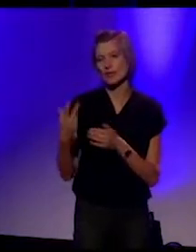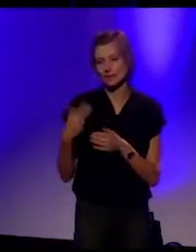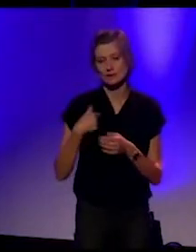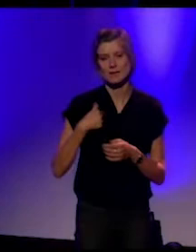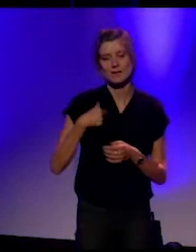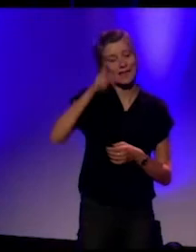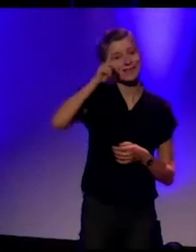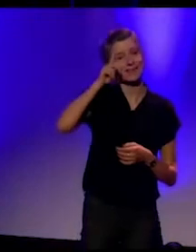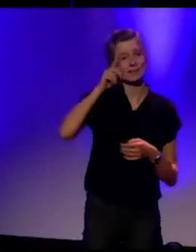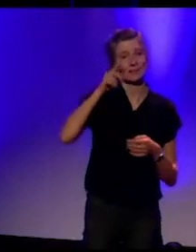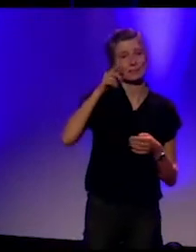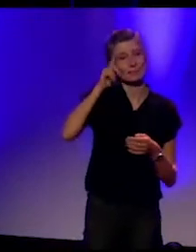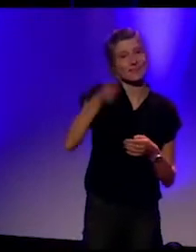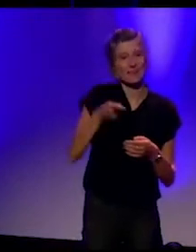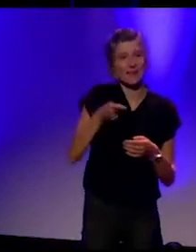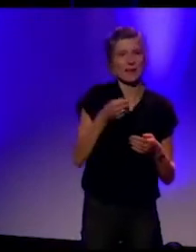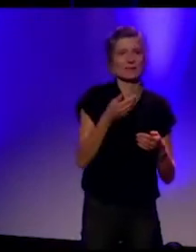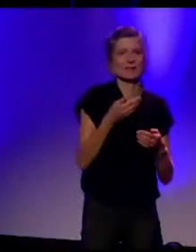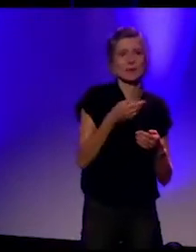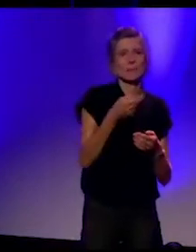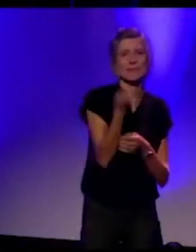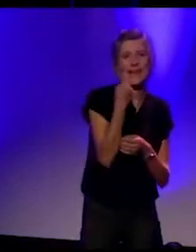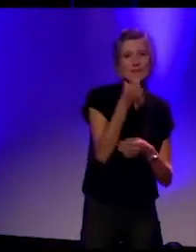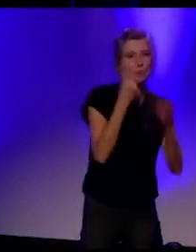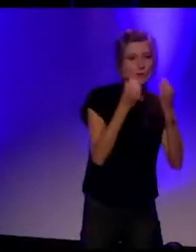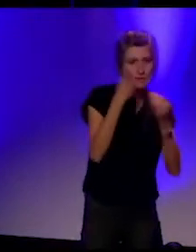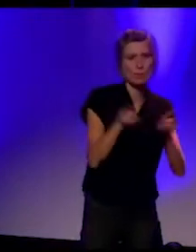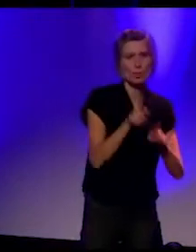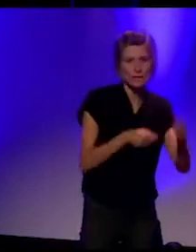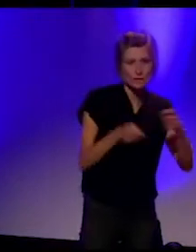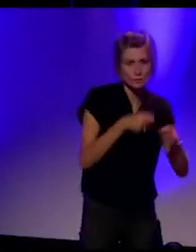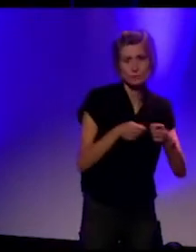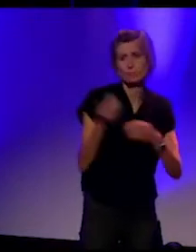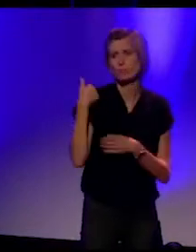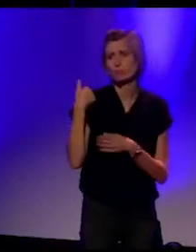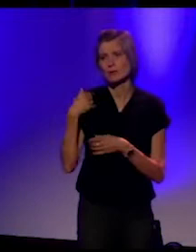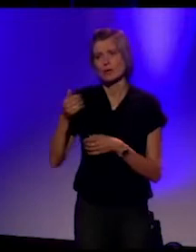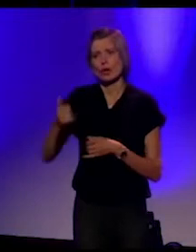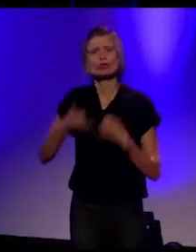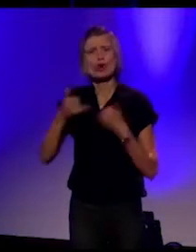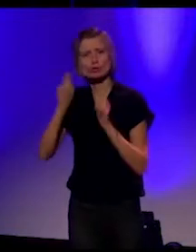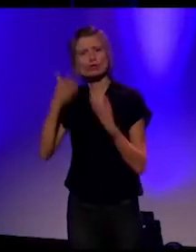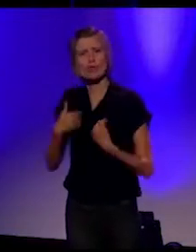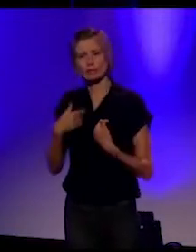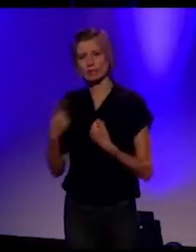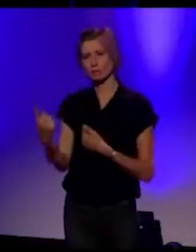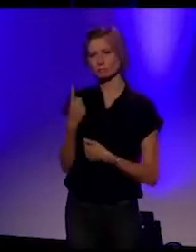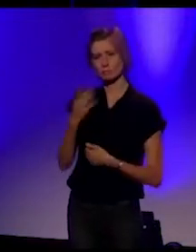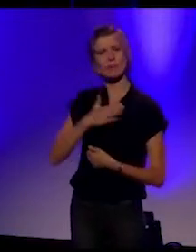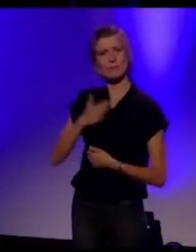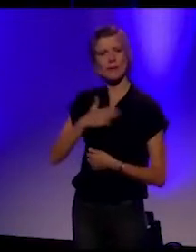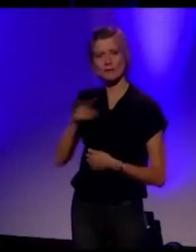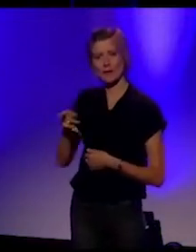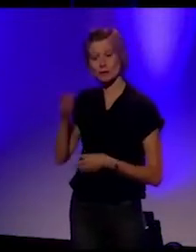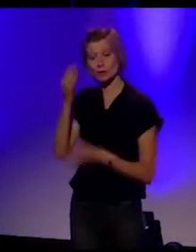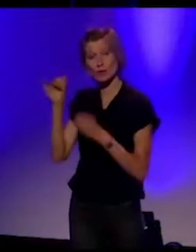en Bedrijfswetenschappen, en ik kreeg op een blauwe maandag bezoek van Laurens de Poorter, toen nog een jonge student, burgerlijk ingenieur, die